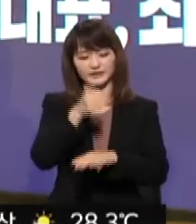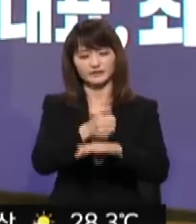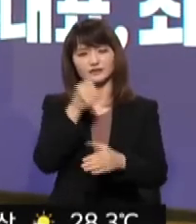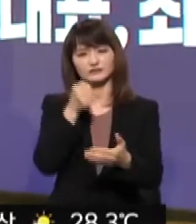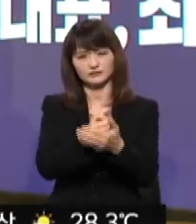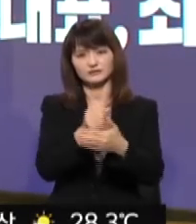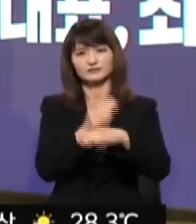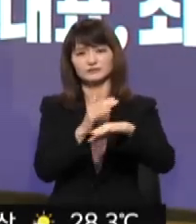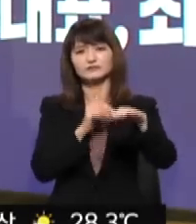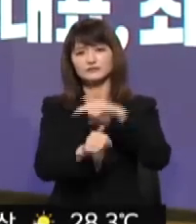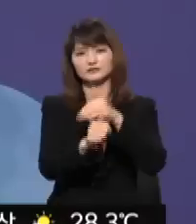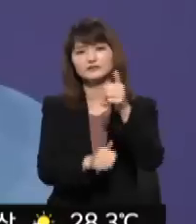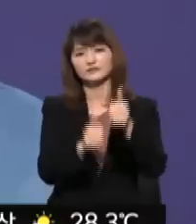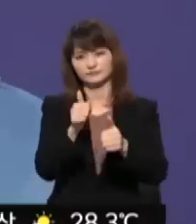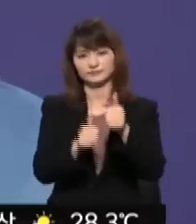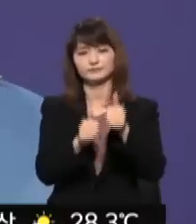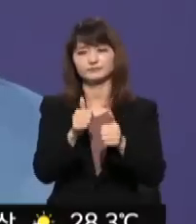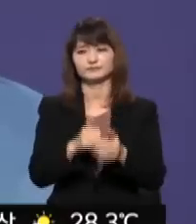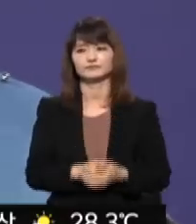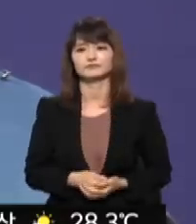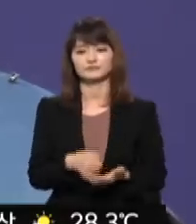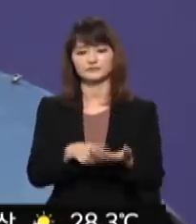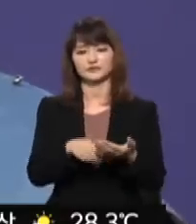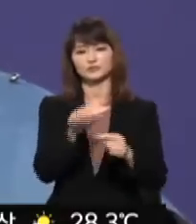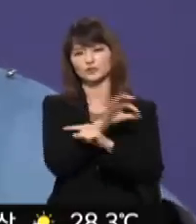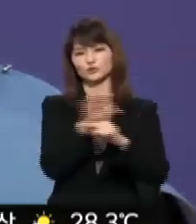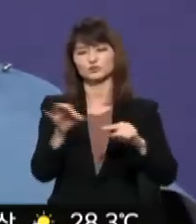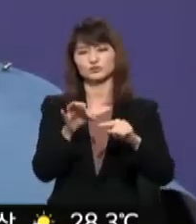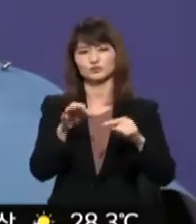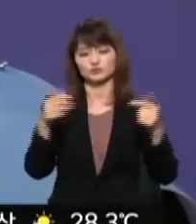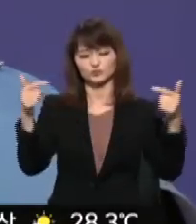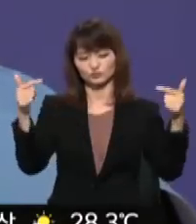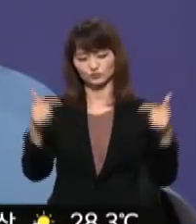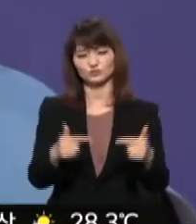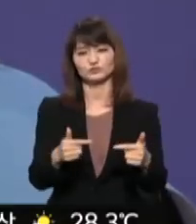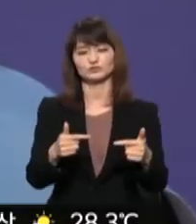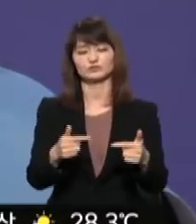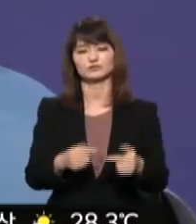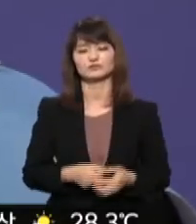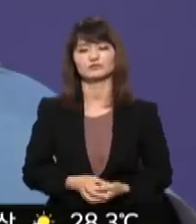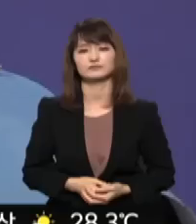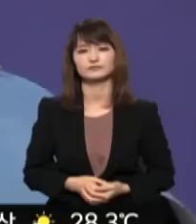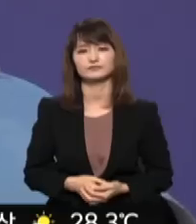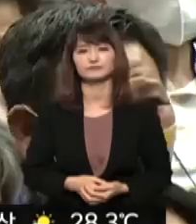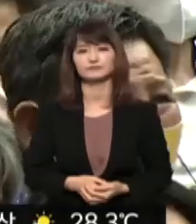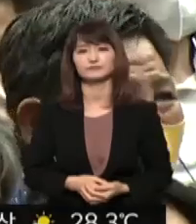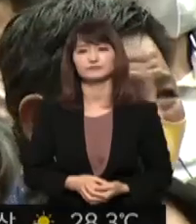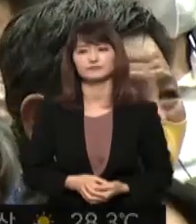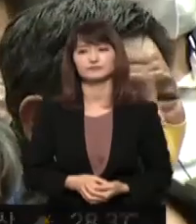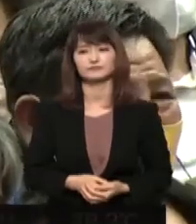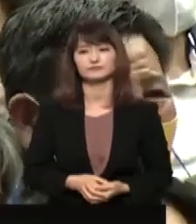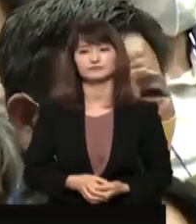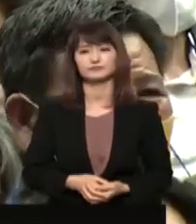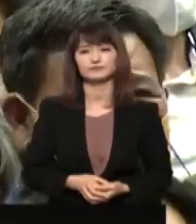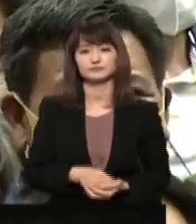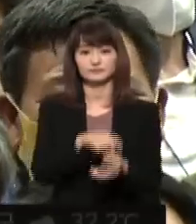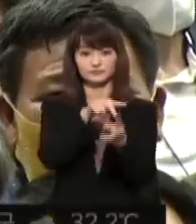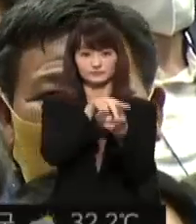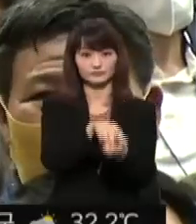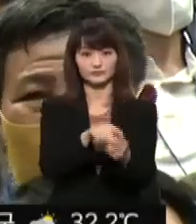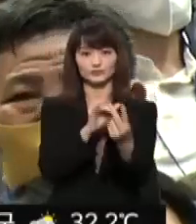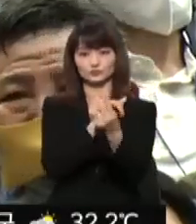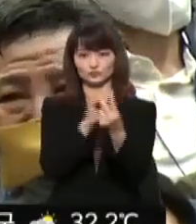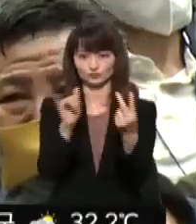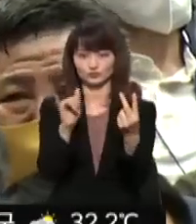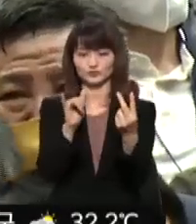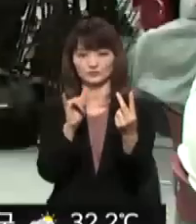전당대회처럼 치러지다 보니까 투표율이 떨어져요 어떤 선거든지 그렇게 되면은 그리고 이제 후보가